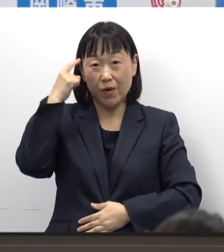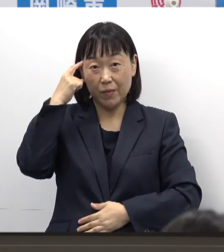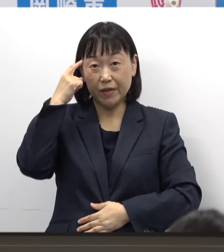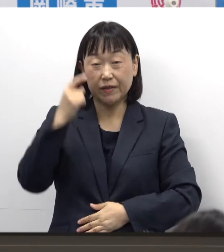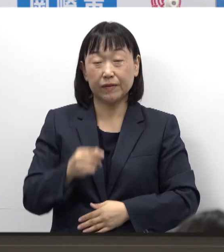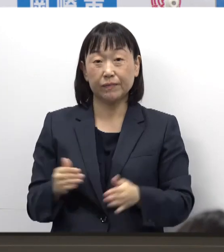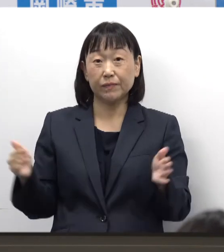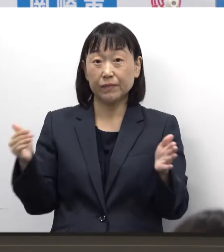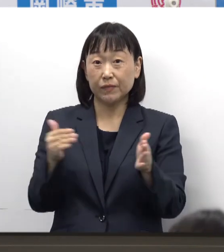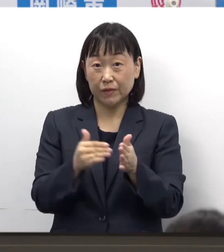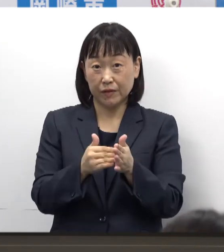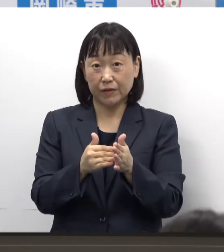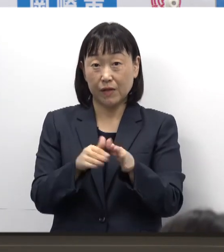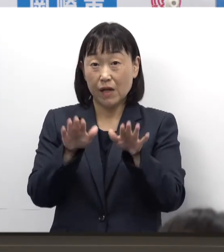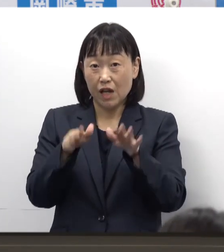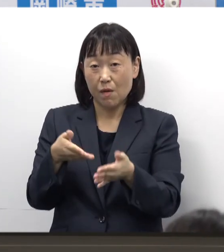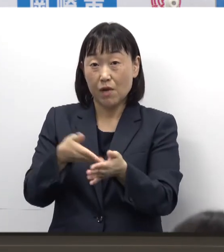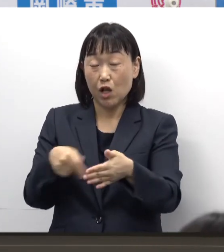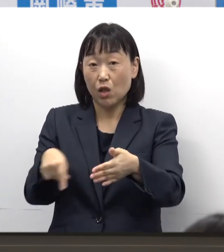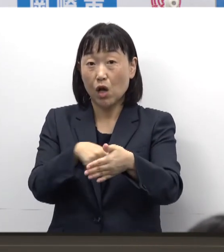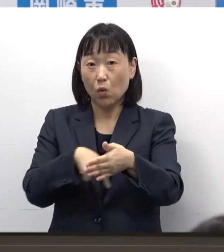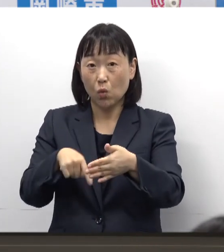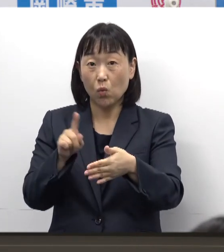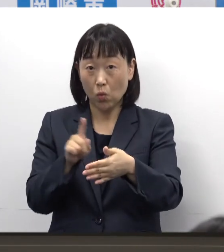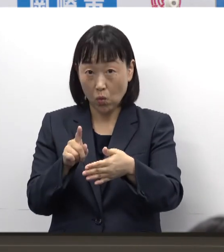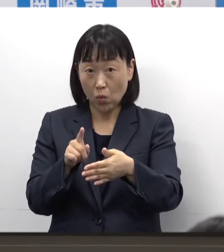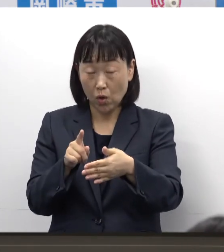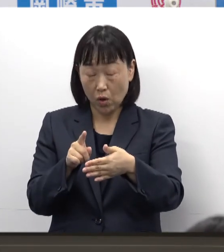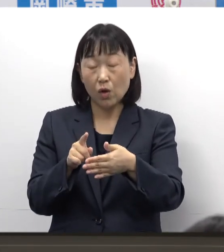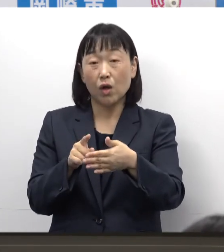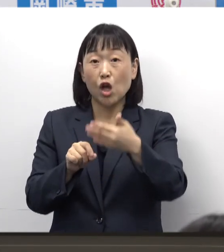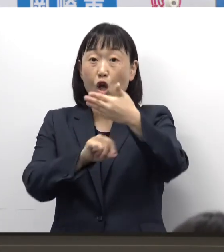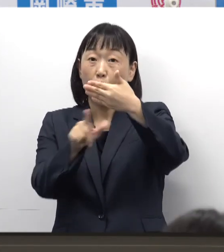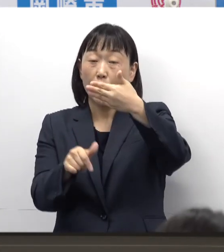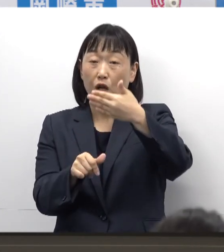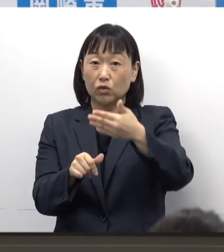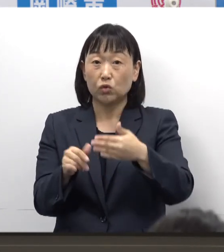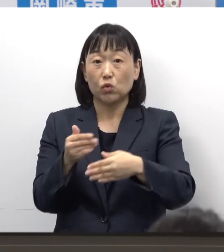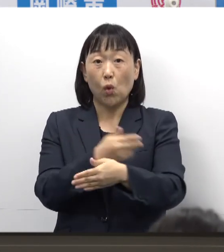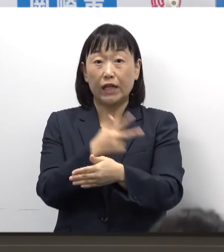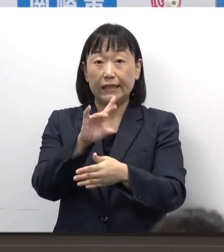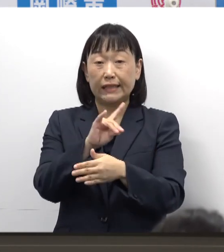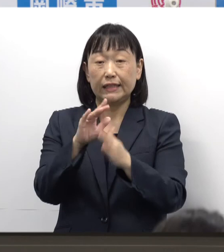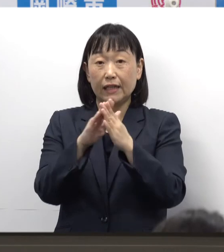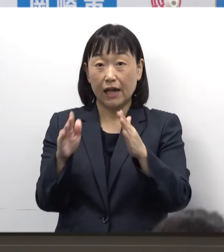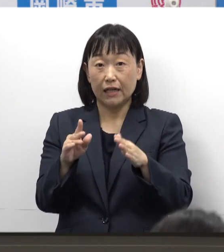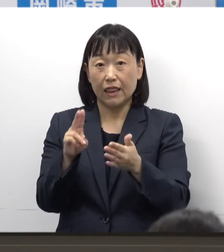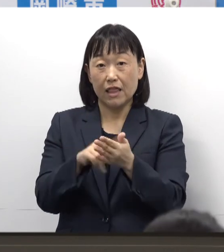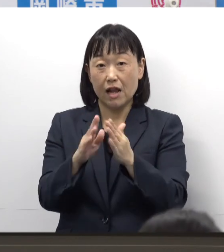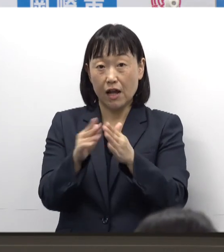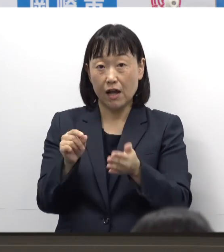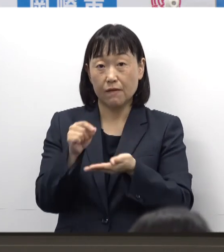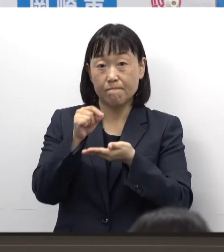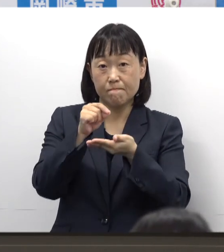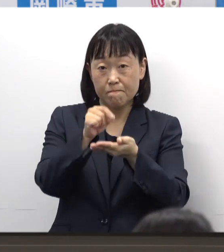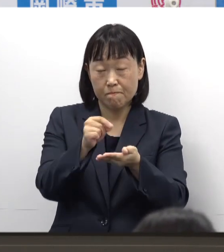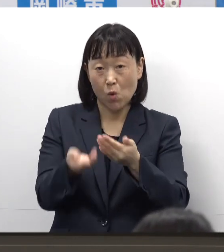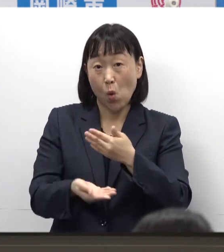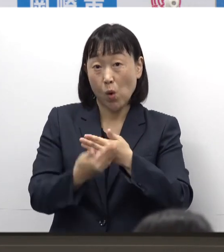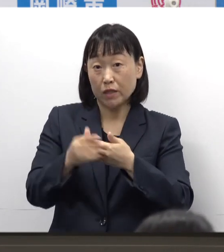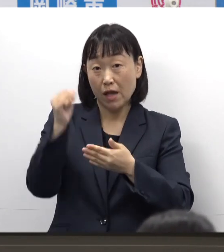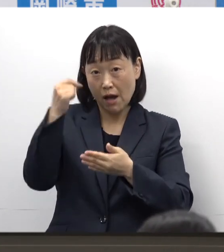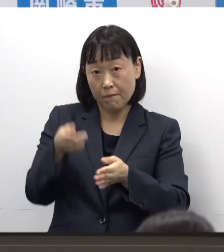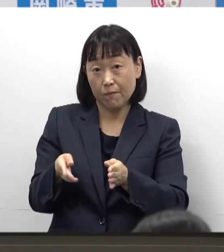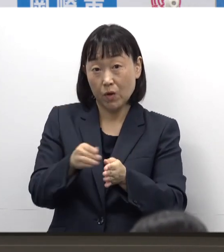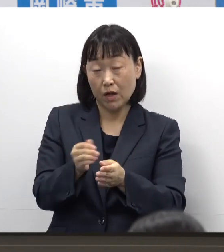以上今説明させていただいた各事業につきましては9月岡崎市議会定例会に補正予算を計上し可決